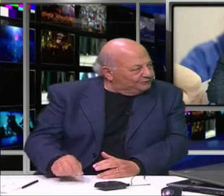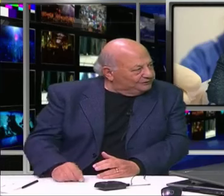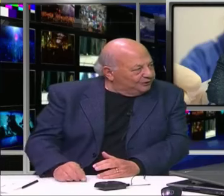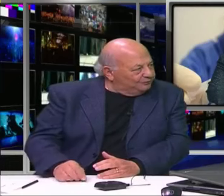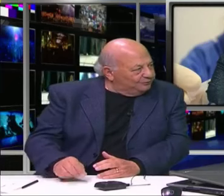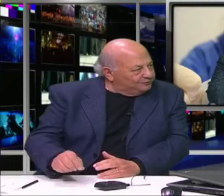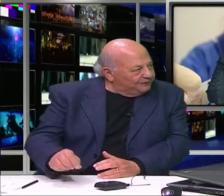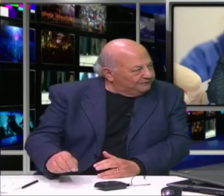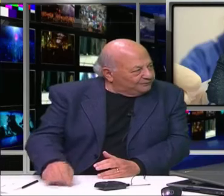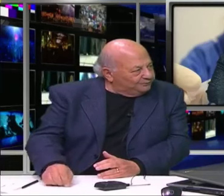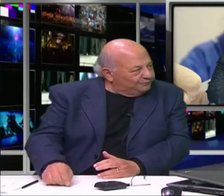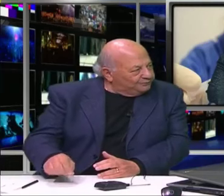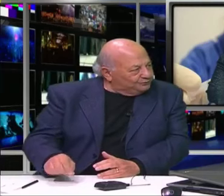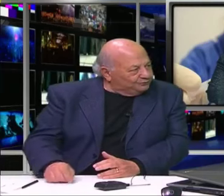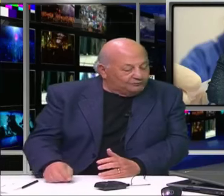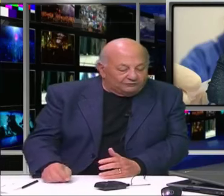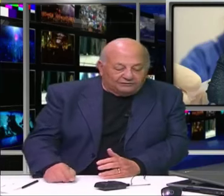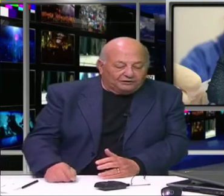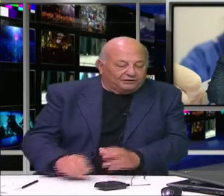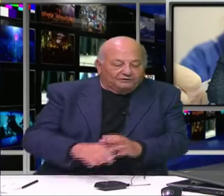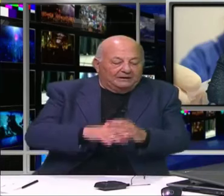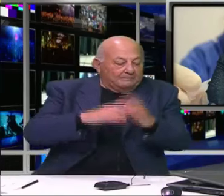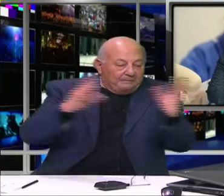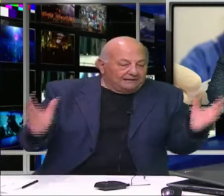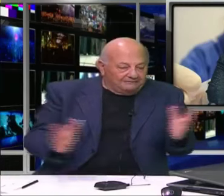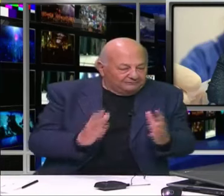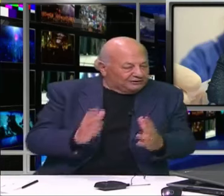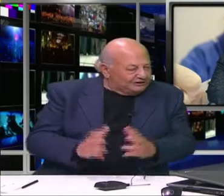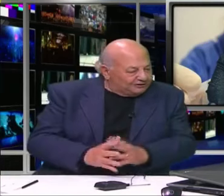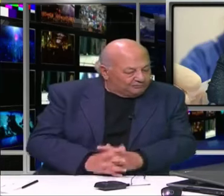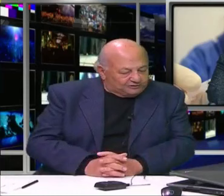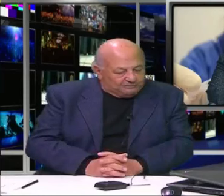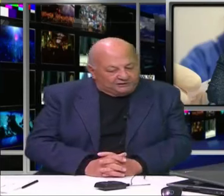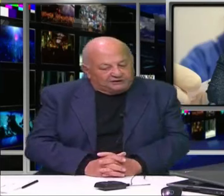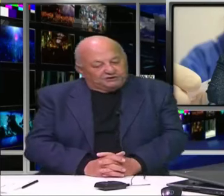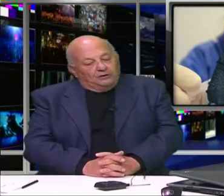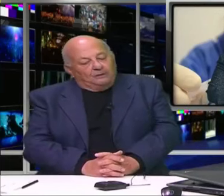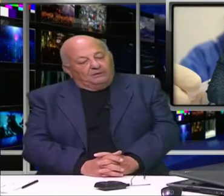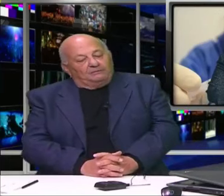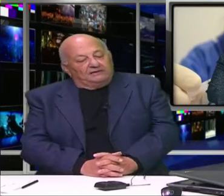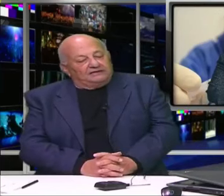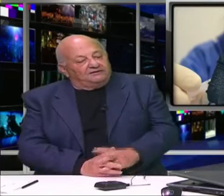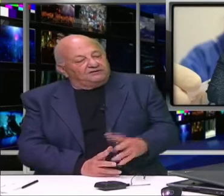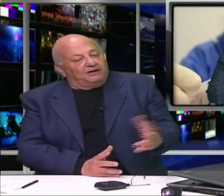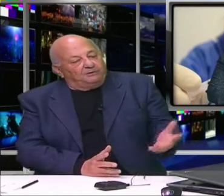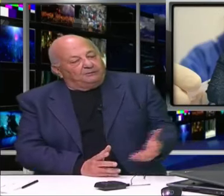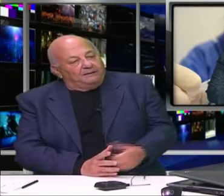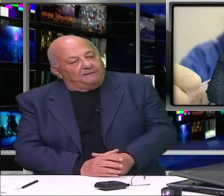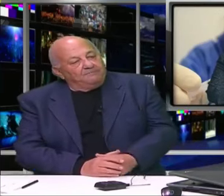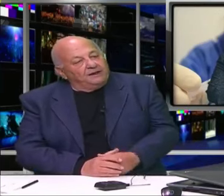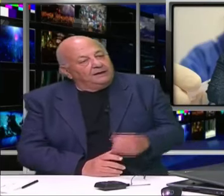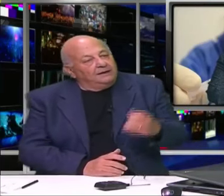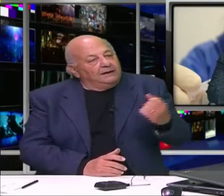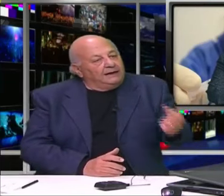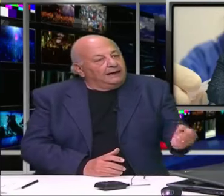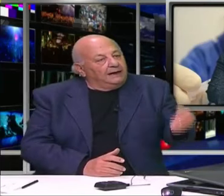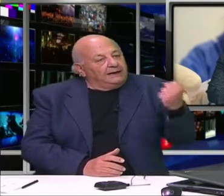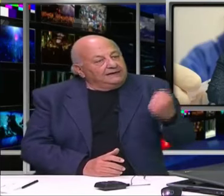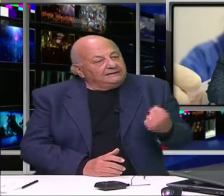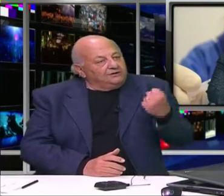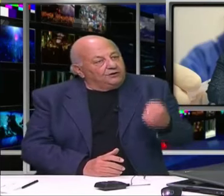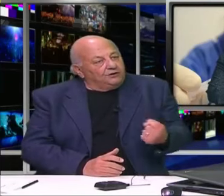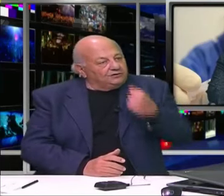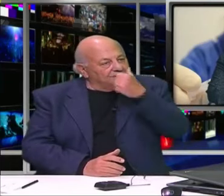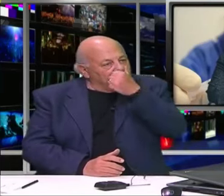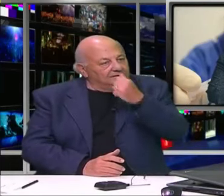tu. Oppure tu ne hai fatto uno, io due ho vinto io. Ma forse è troppo semplicista. Però mi diceva, c'è il problema,